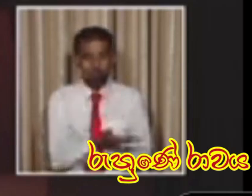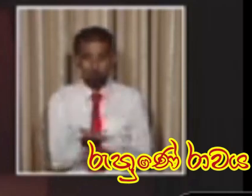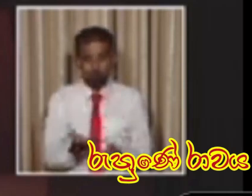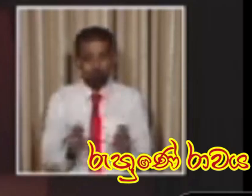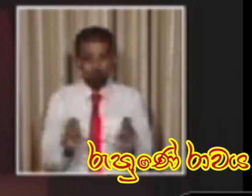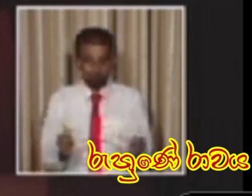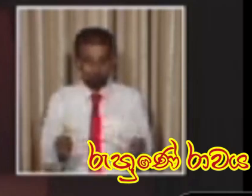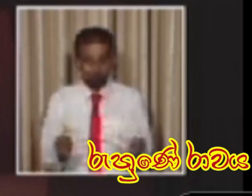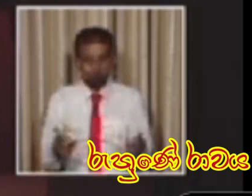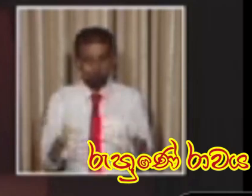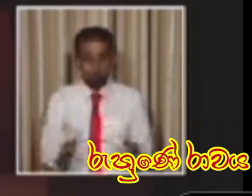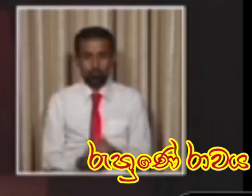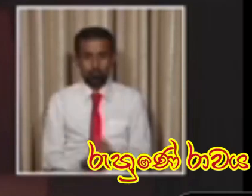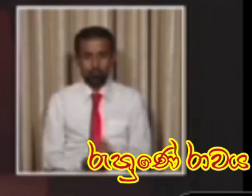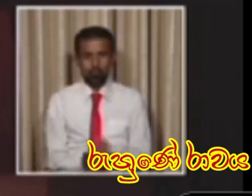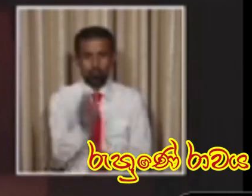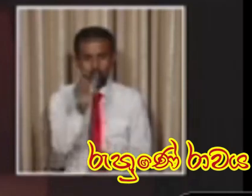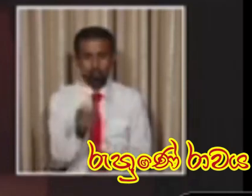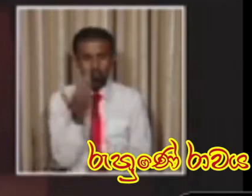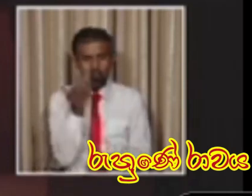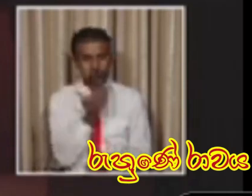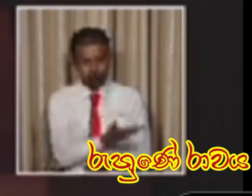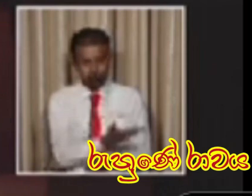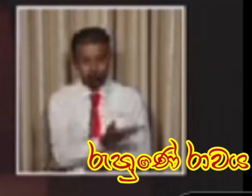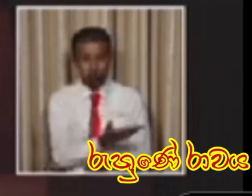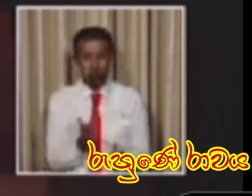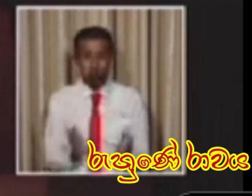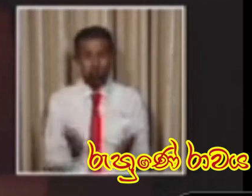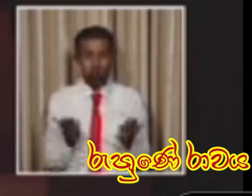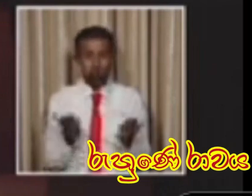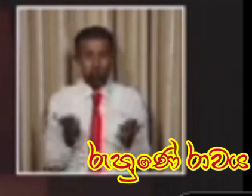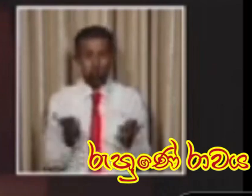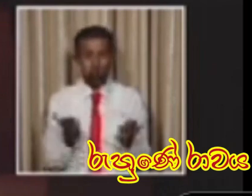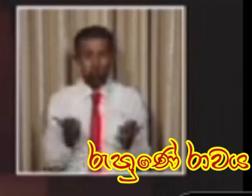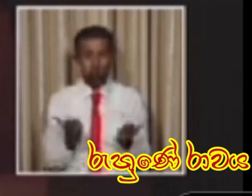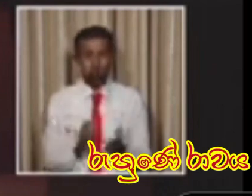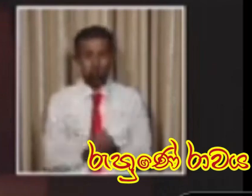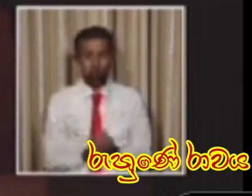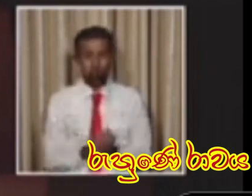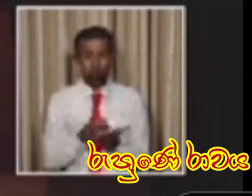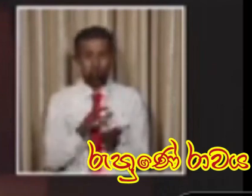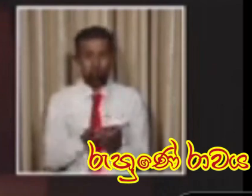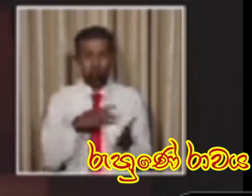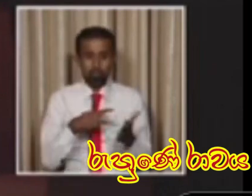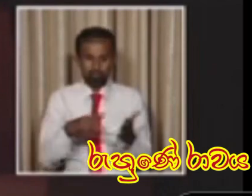කරා. ඔබතුමාටම පේනවා ඇති ඔබතුමා පටන් ගත්තෙම ඒ තීන්දුව